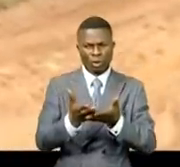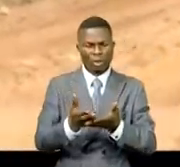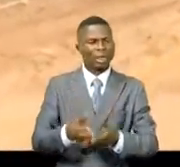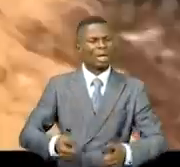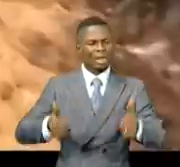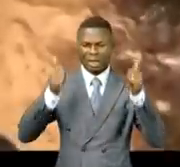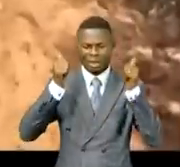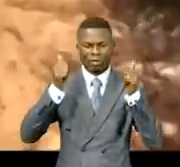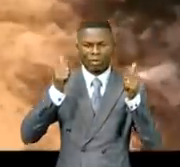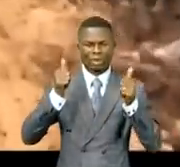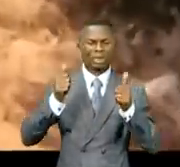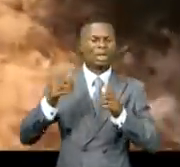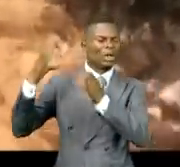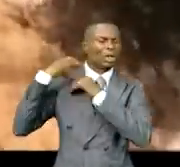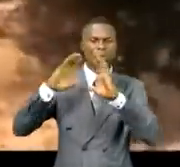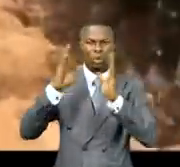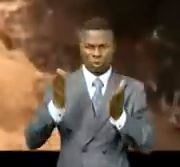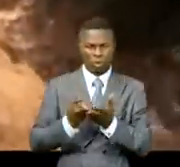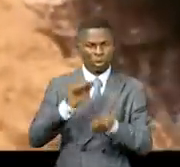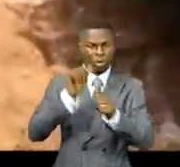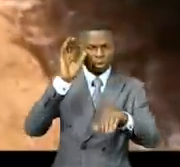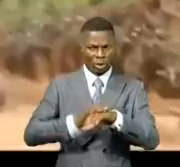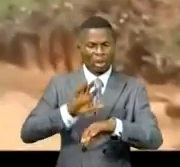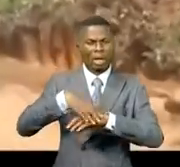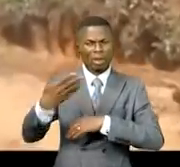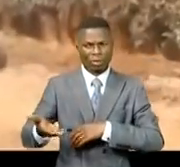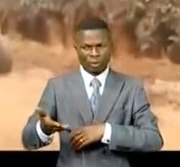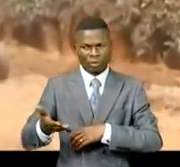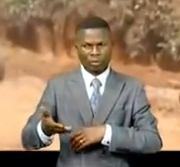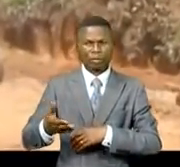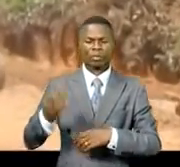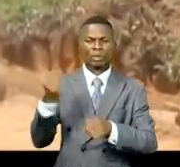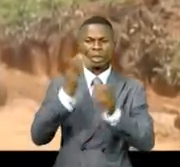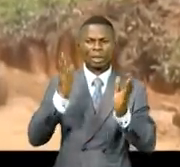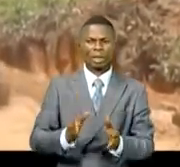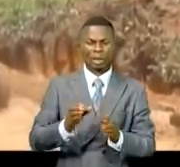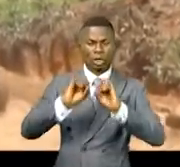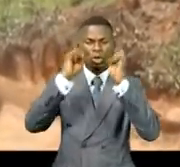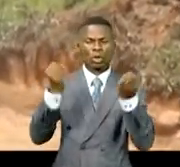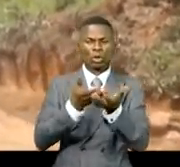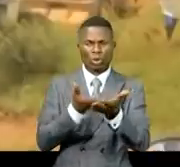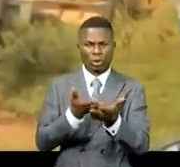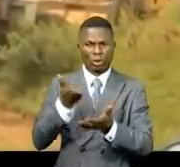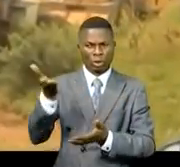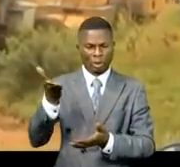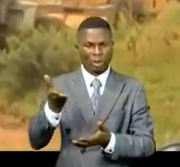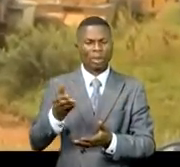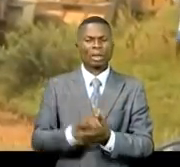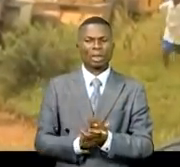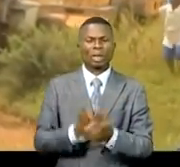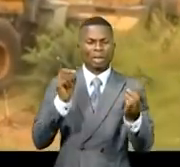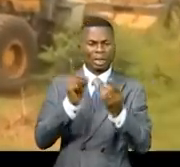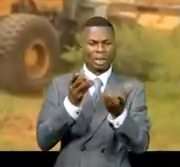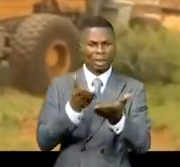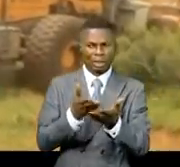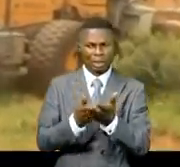toutes responsabilités de ce qui va arriver après. Selon les agents de l'ORC rencontrés sur les chantiers, leur entreprise n'a